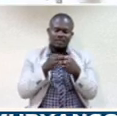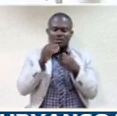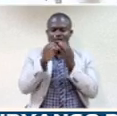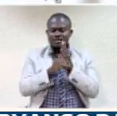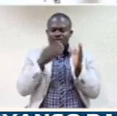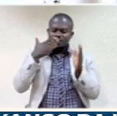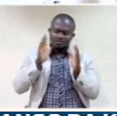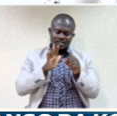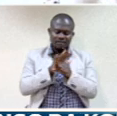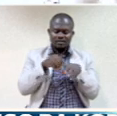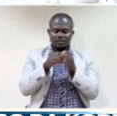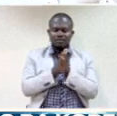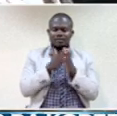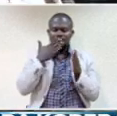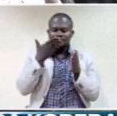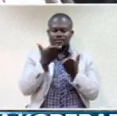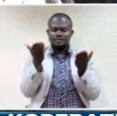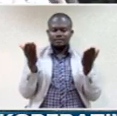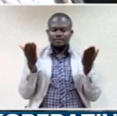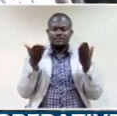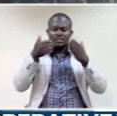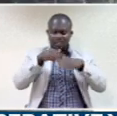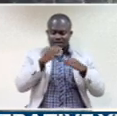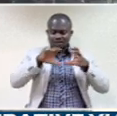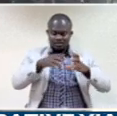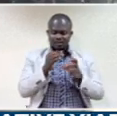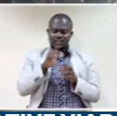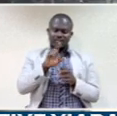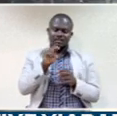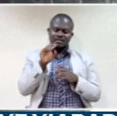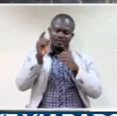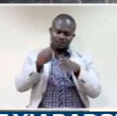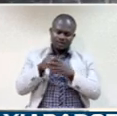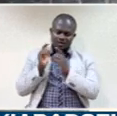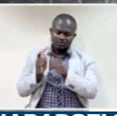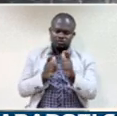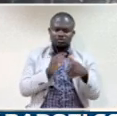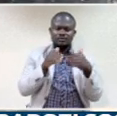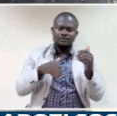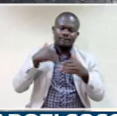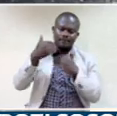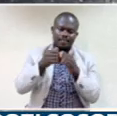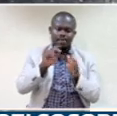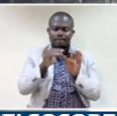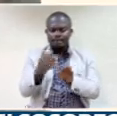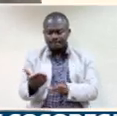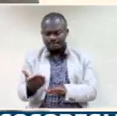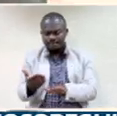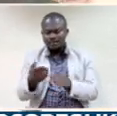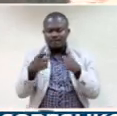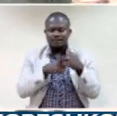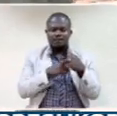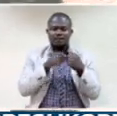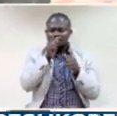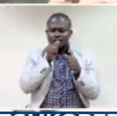tariki isharira mu mateka y'abatuye muri aka gace ngo nibwo inyeshyamba za FLN zagabye ibitero muri aka gace maze babiri bahasiga ubuzima batandatu